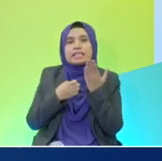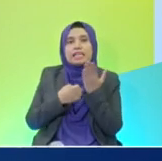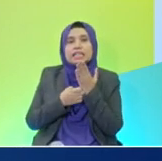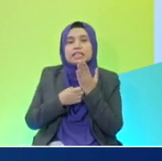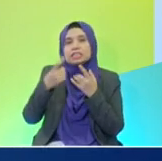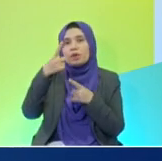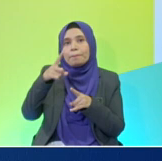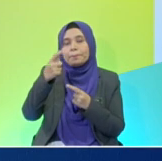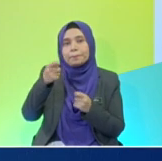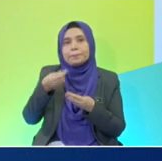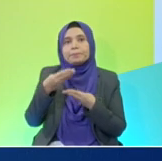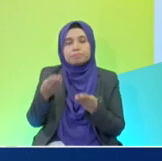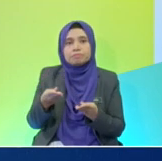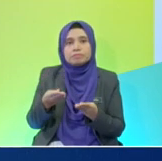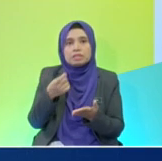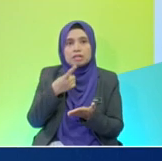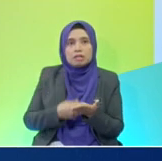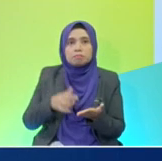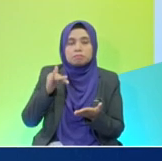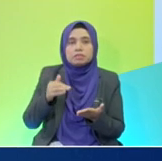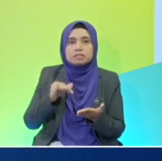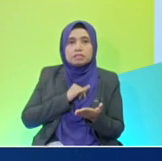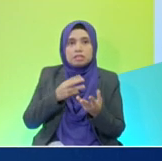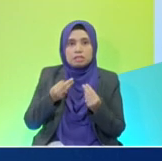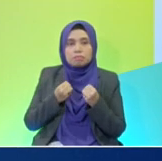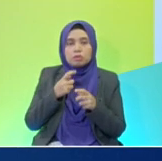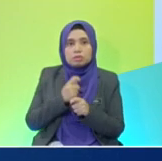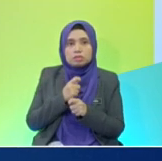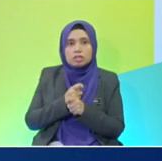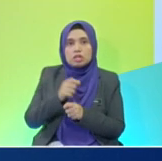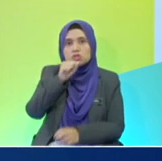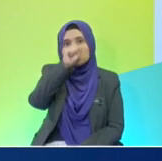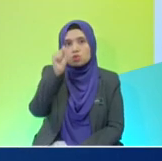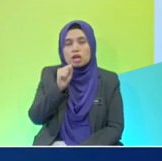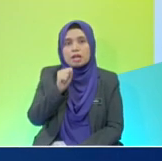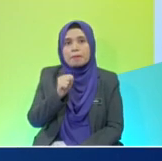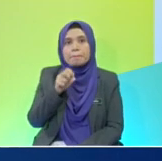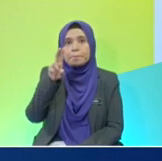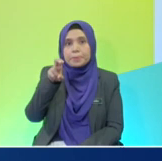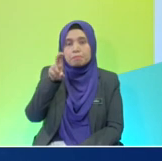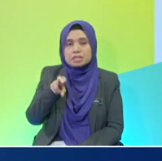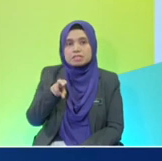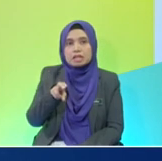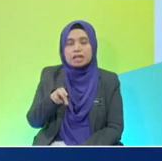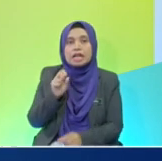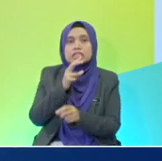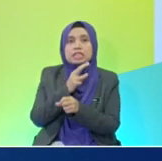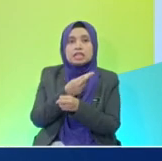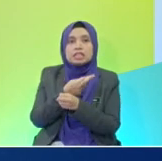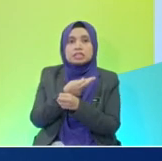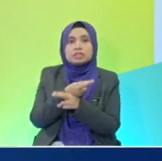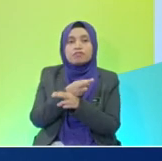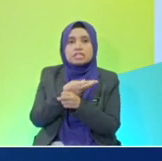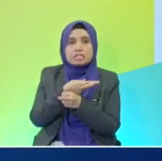jawaban telah diberikan apa yang saya ingat adalah soalna yang melibatkan pemasangan movies ataupun baik pulih